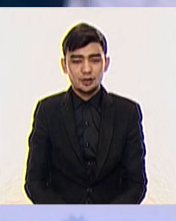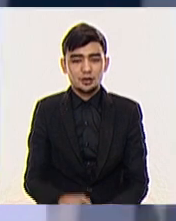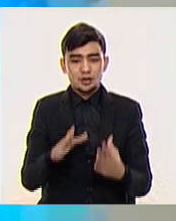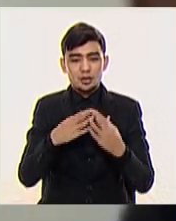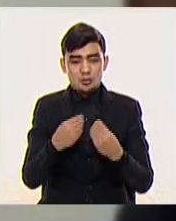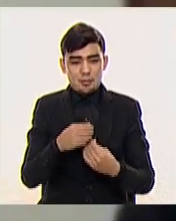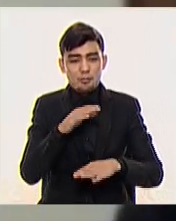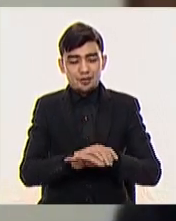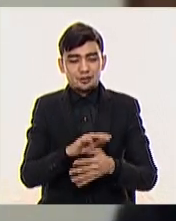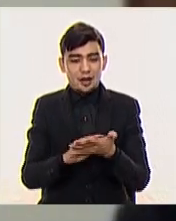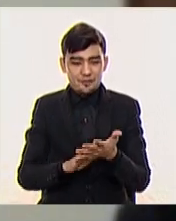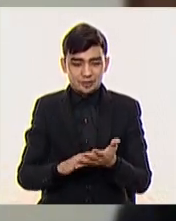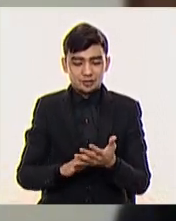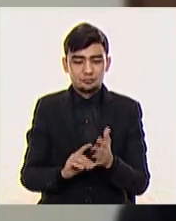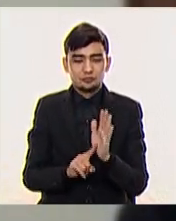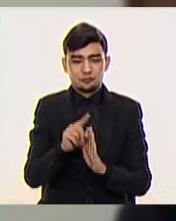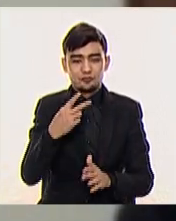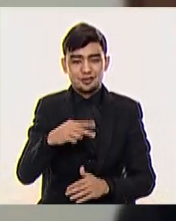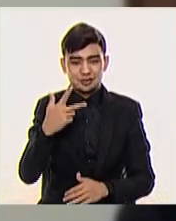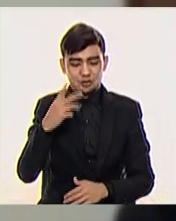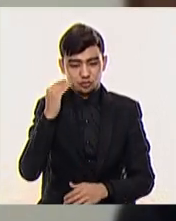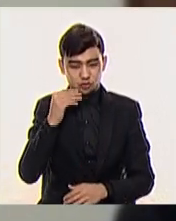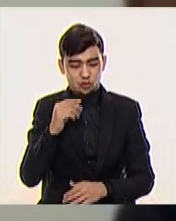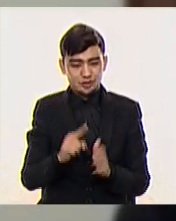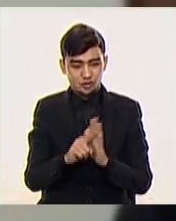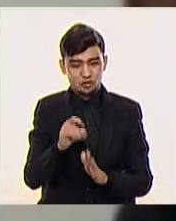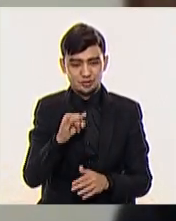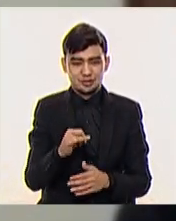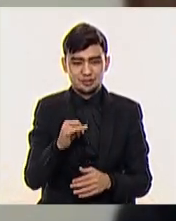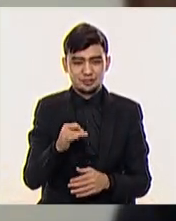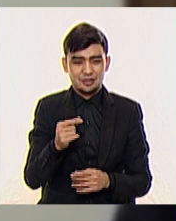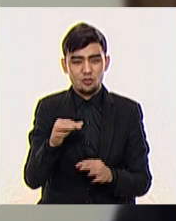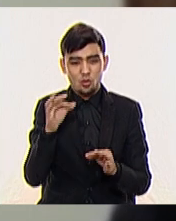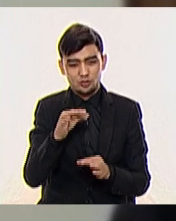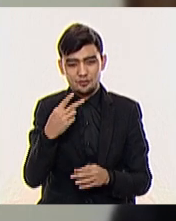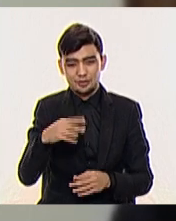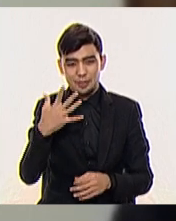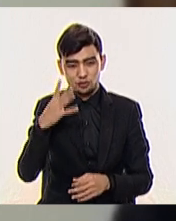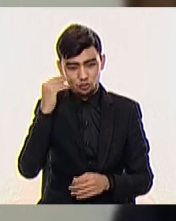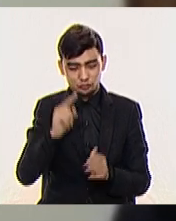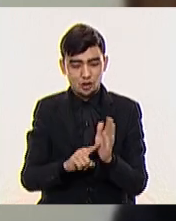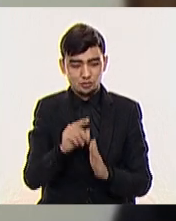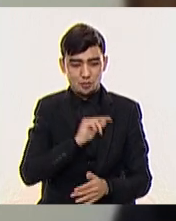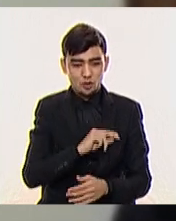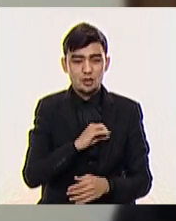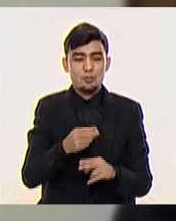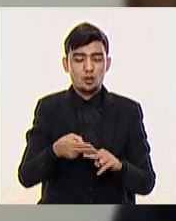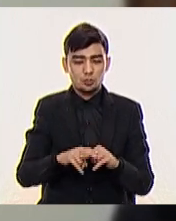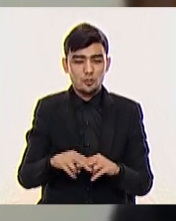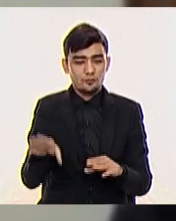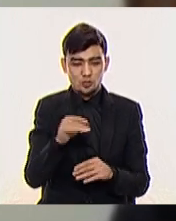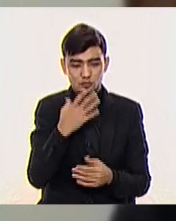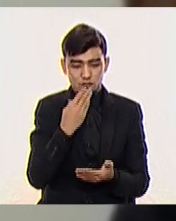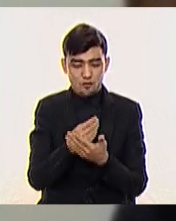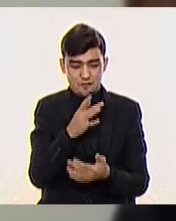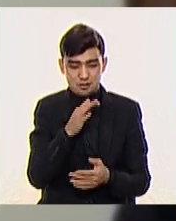Отбас банк өтінім қабылдауды 23 қаңтарда сенбі күні бастады. Қор өтінім бойынша 25-нен бастап жұмыс істей бастады. Сондықтан бәрі уақытымен